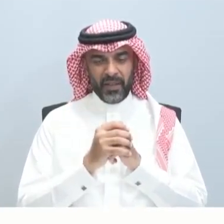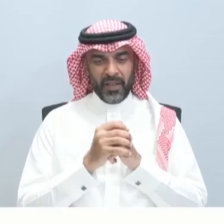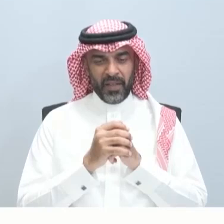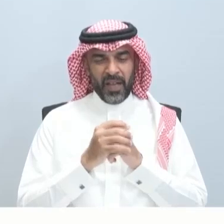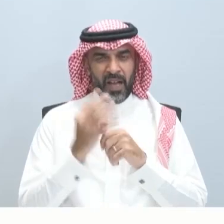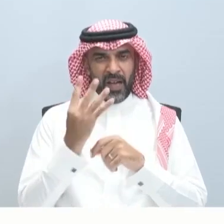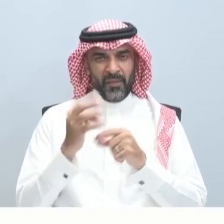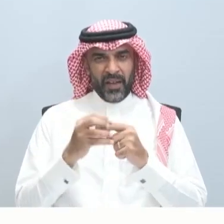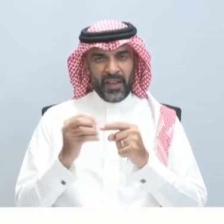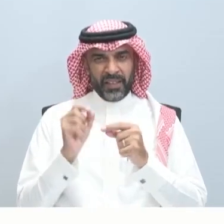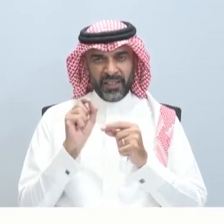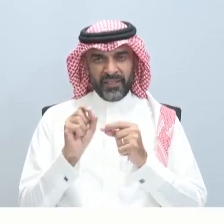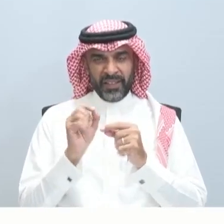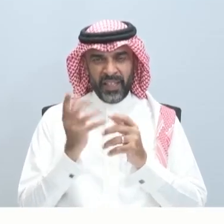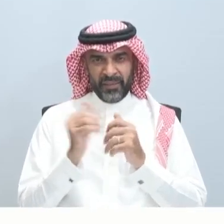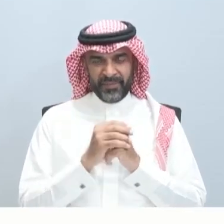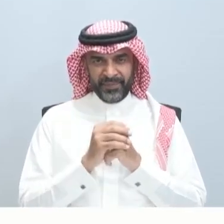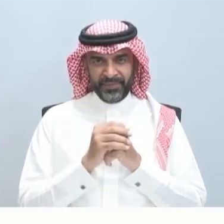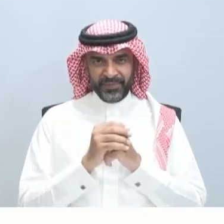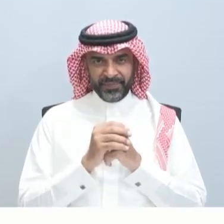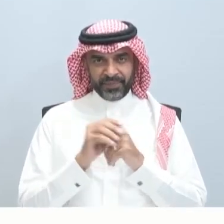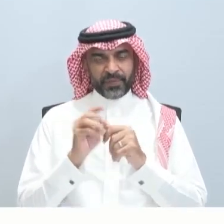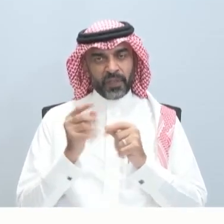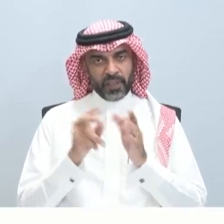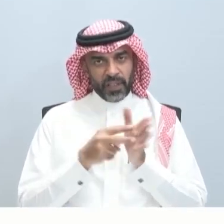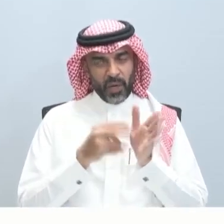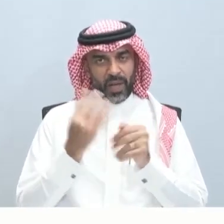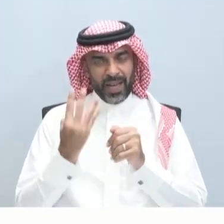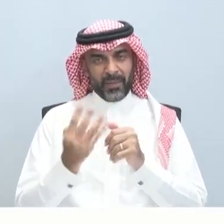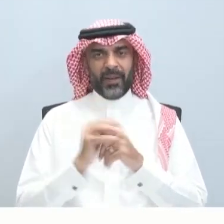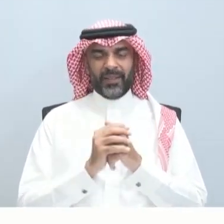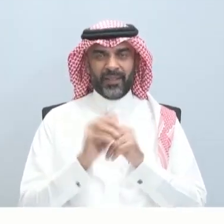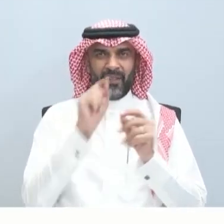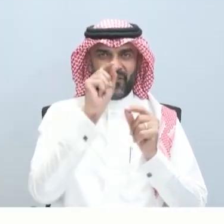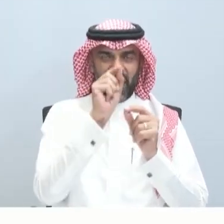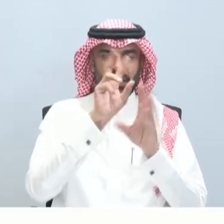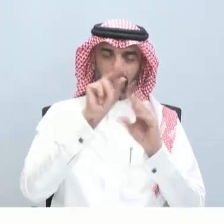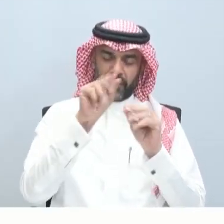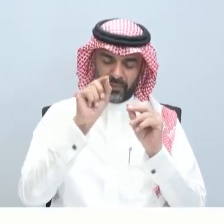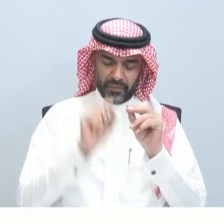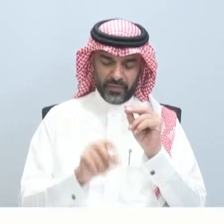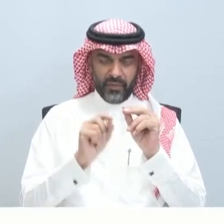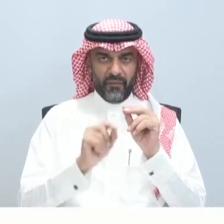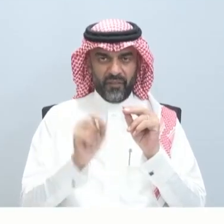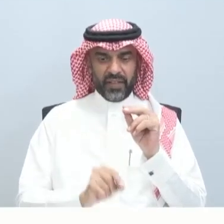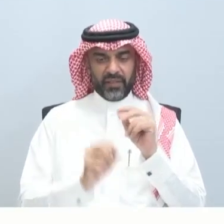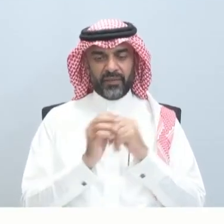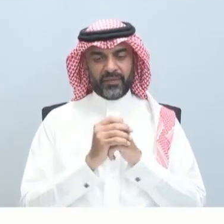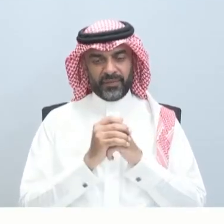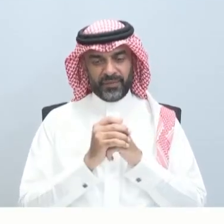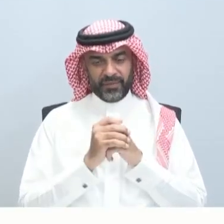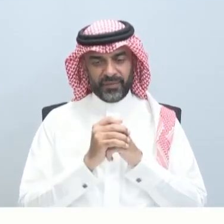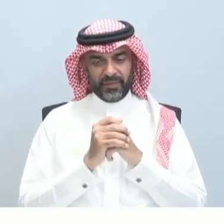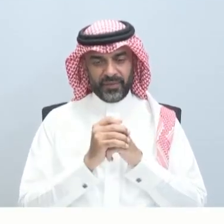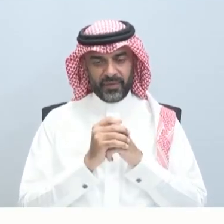اربعه مطروحا منها صفر يساوي اربعه بارك الله فيكم الفاصله تنزل الان